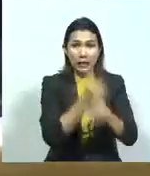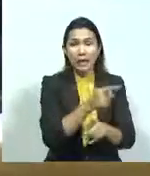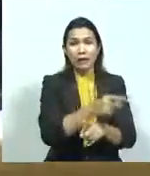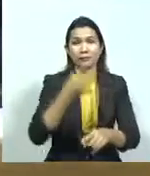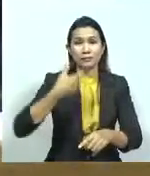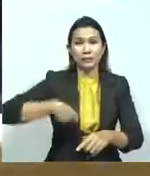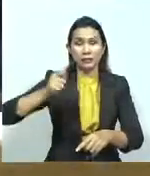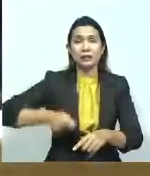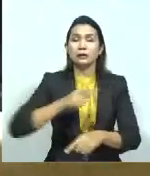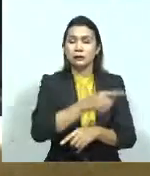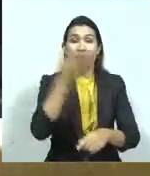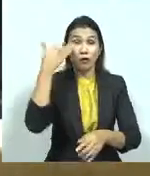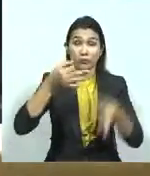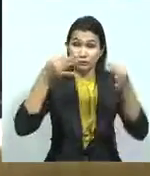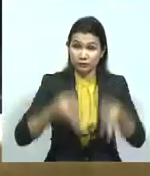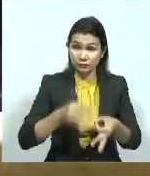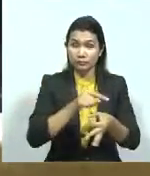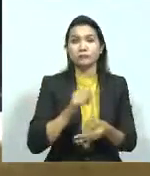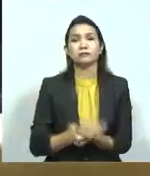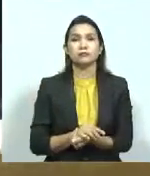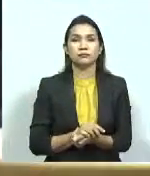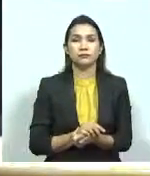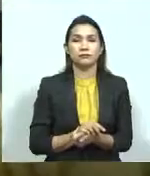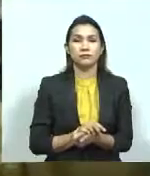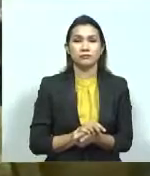คำพิพากษาของศาล